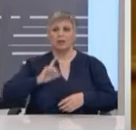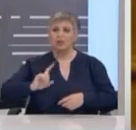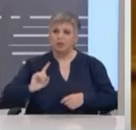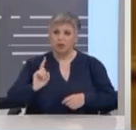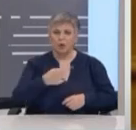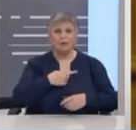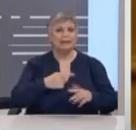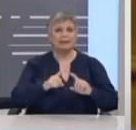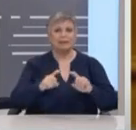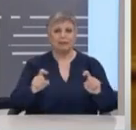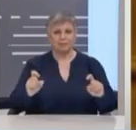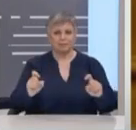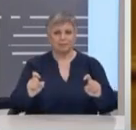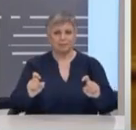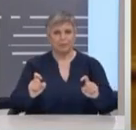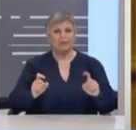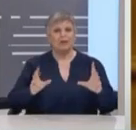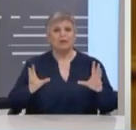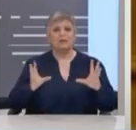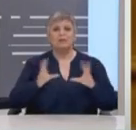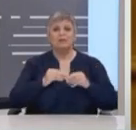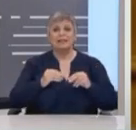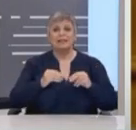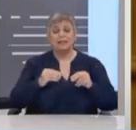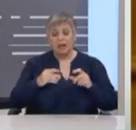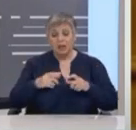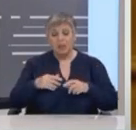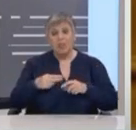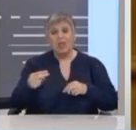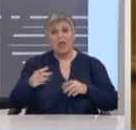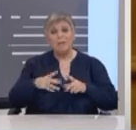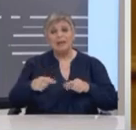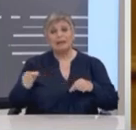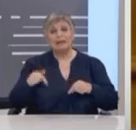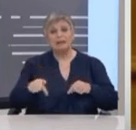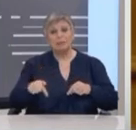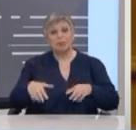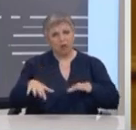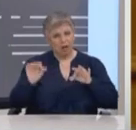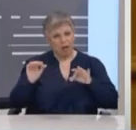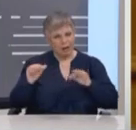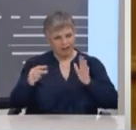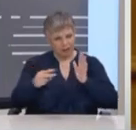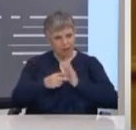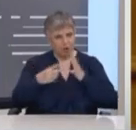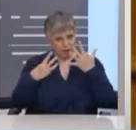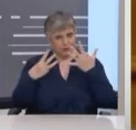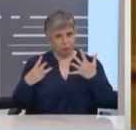η ιστορία της διαπραγμάτευσης για το Κυπριακό της χώρας μας δεν ξεκινά το 2008. Και να σας